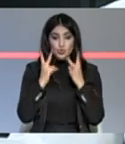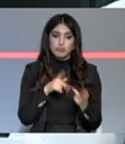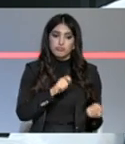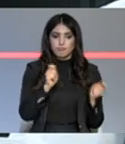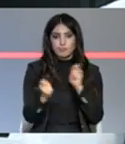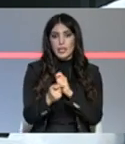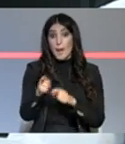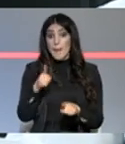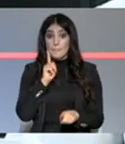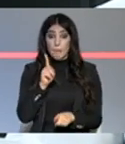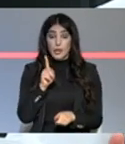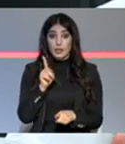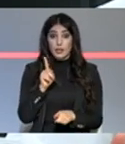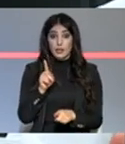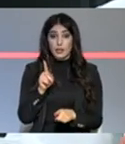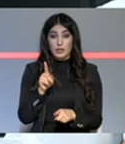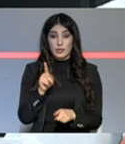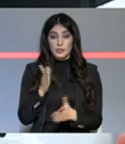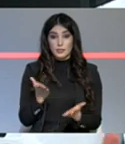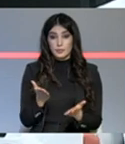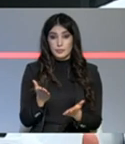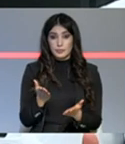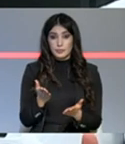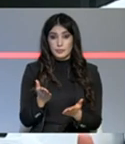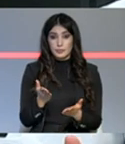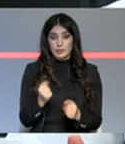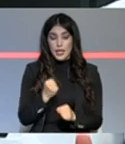مي توا في الحاله هذه نخدموا حتى